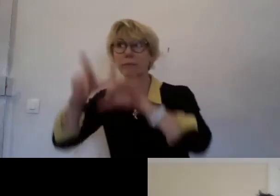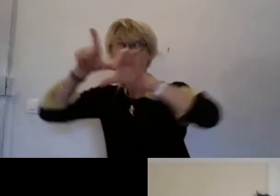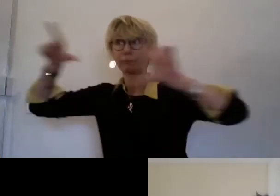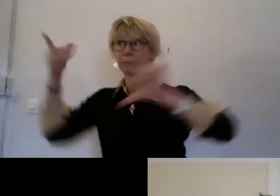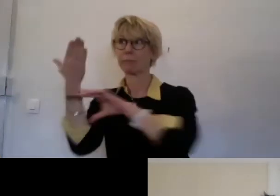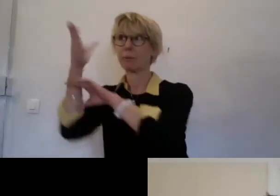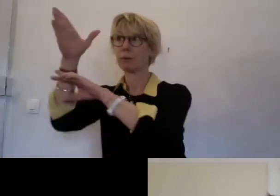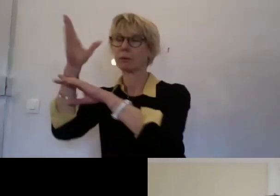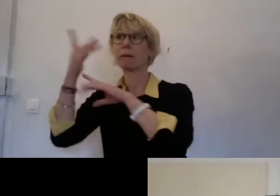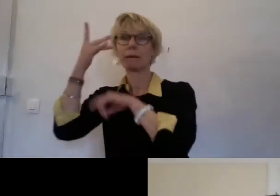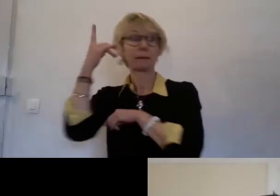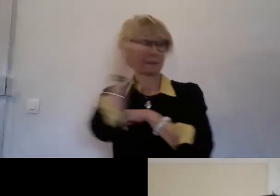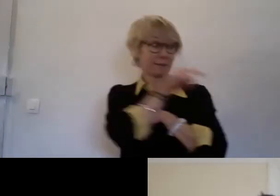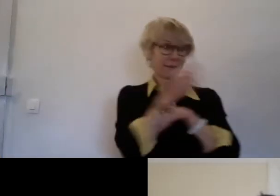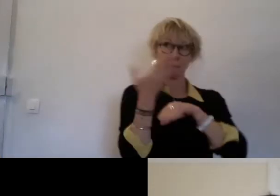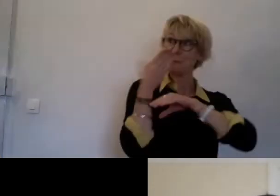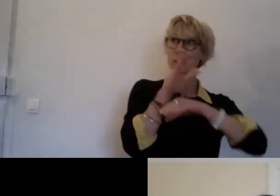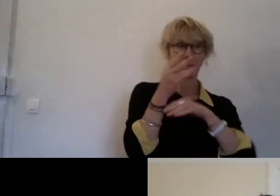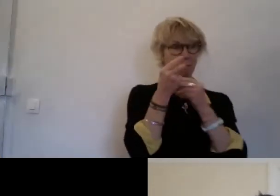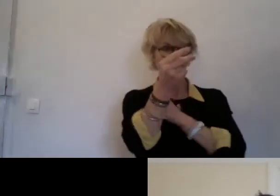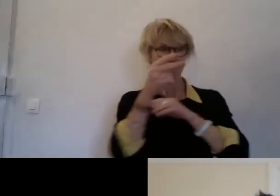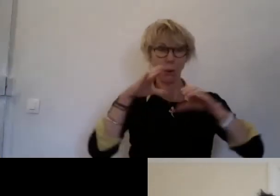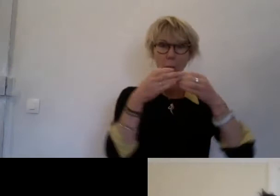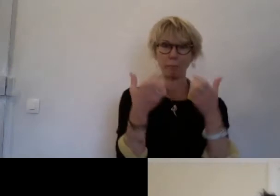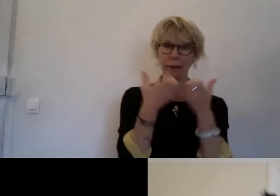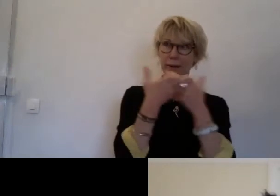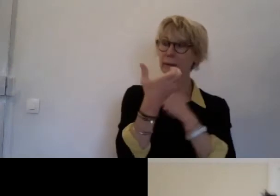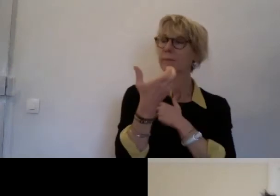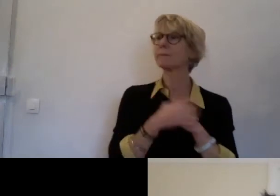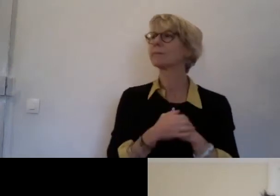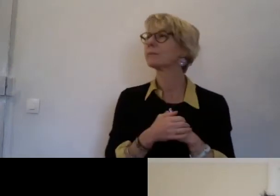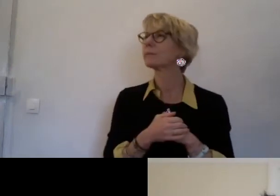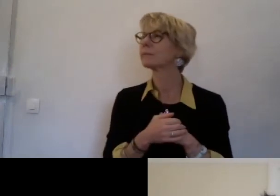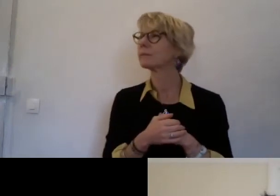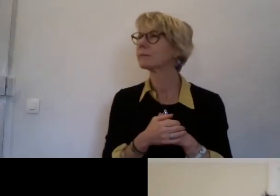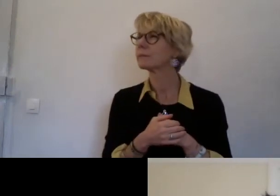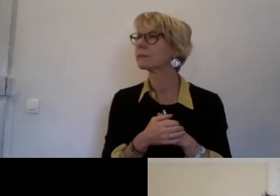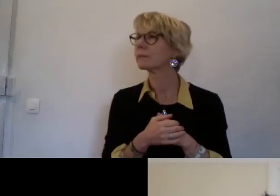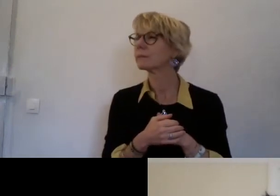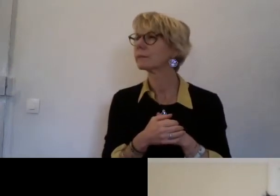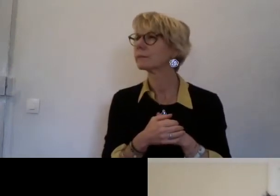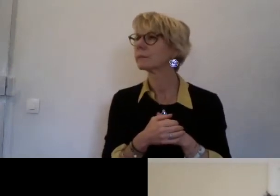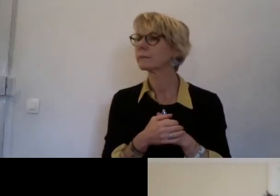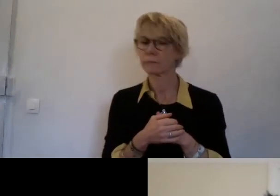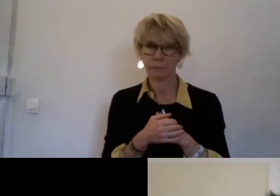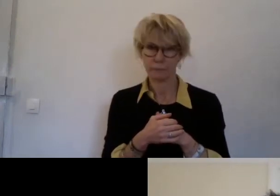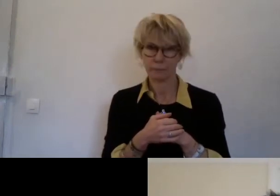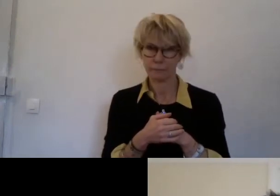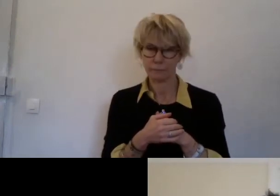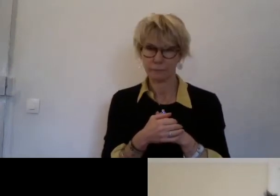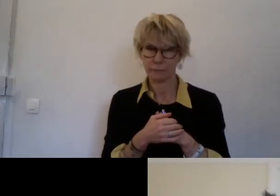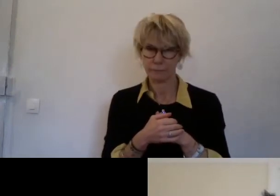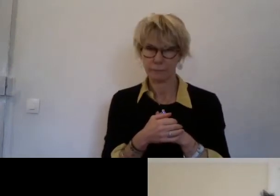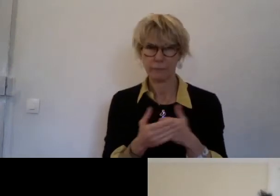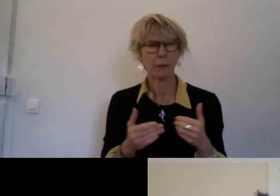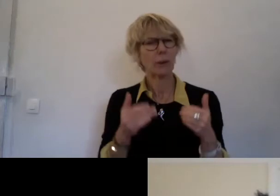montrer, notamment avec face à un groupe, c'est des petits formats, etc. Et l'autre dernière remarque